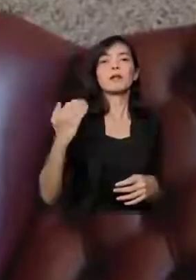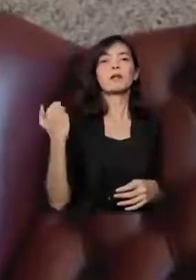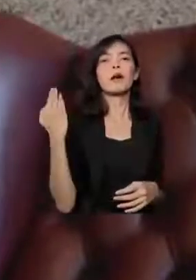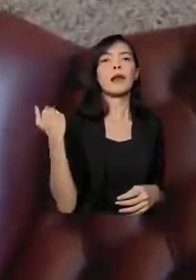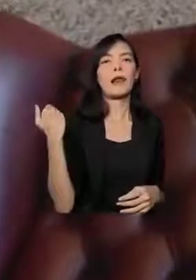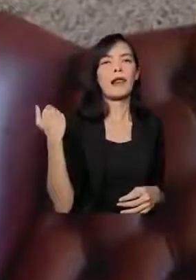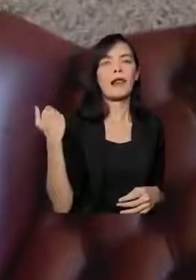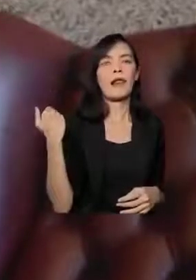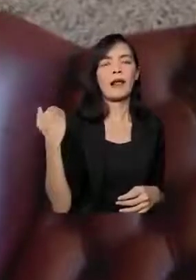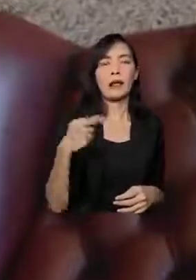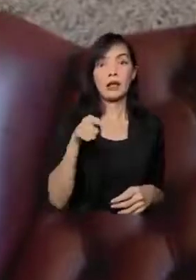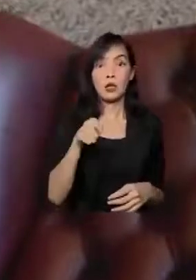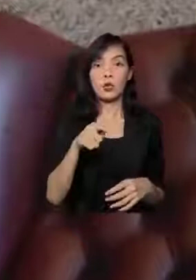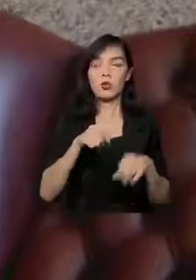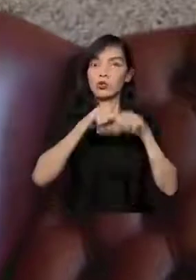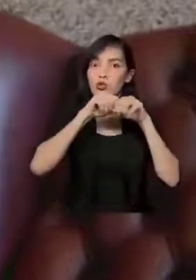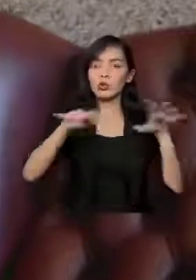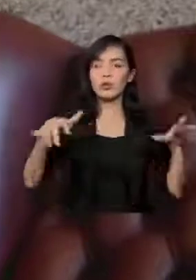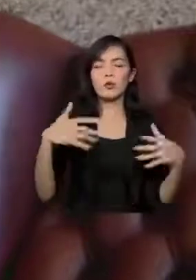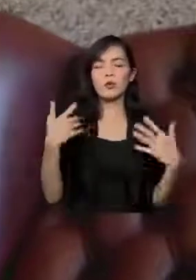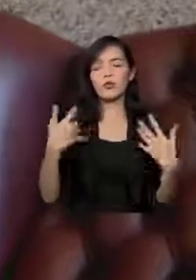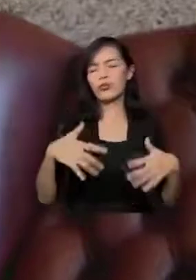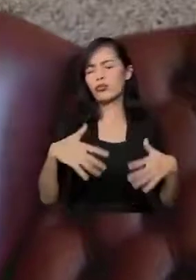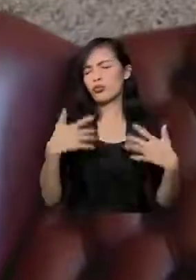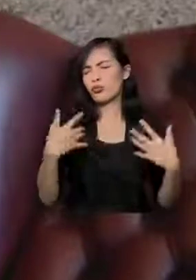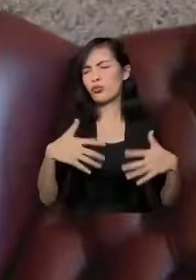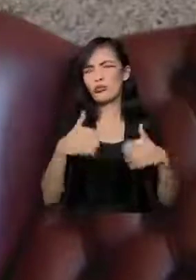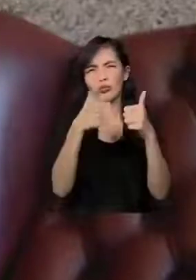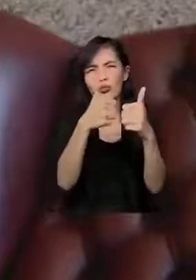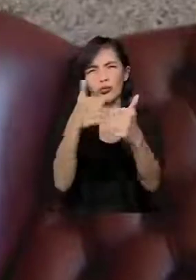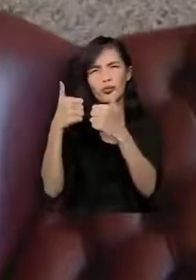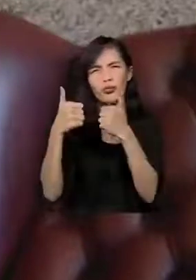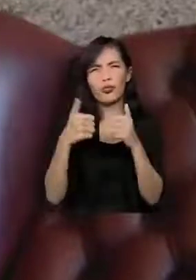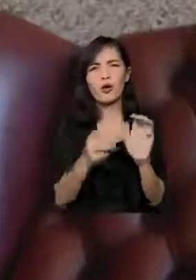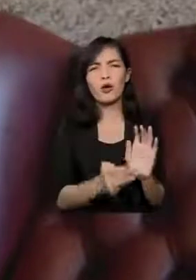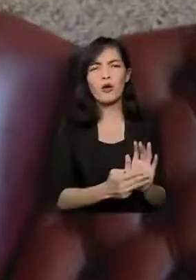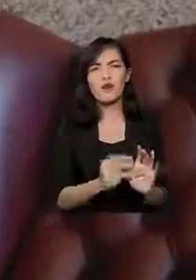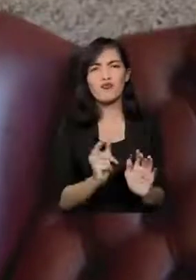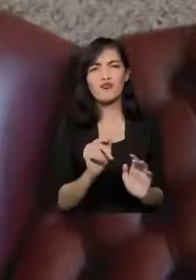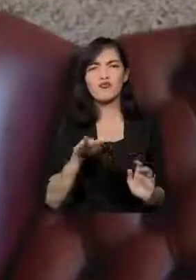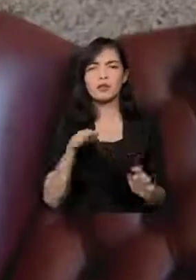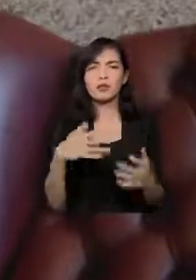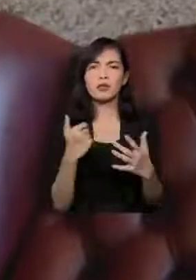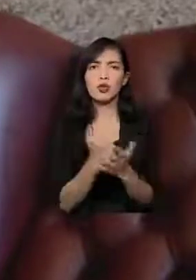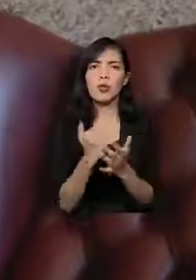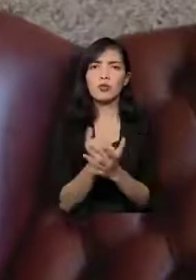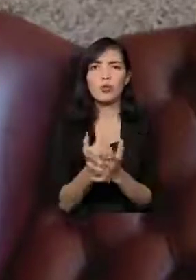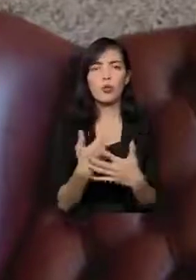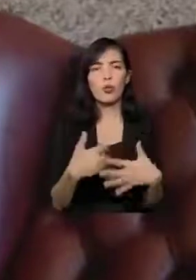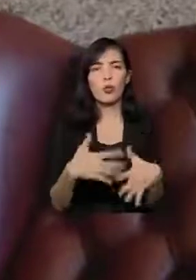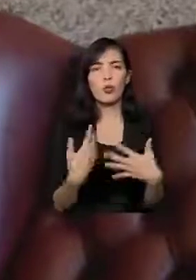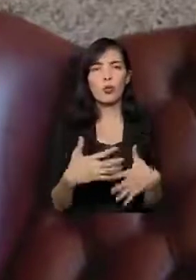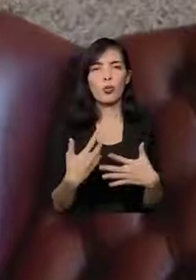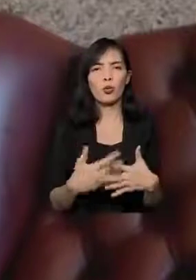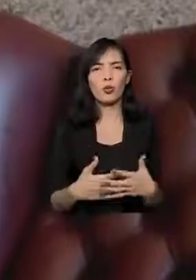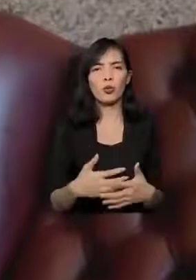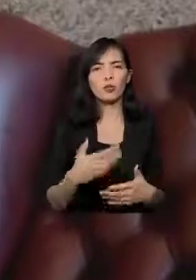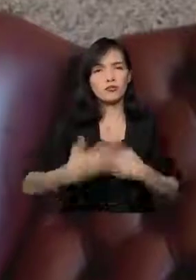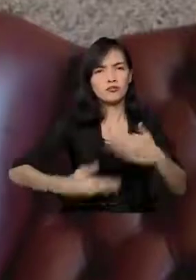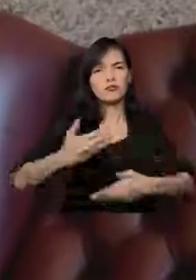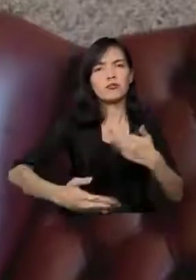dengan sosialisasi yang sangat bagus Muis nya sudah sangat berperan dan bahkan sampai sekarang itu ada